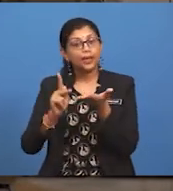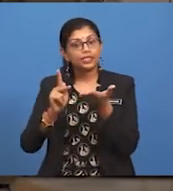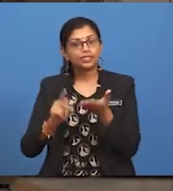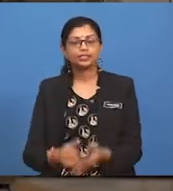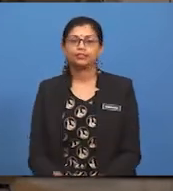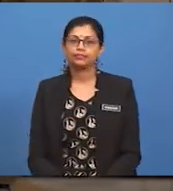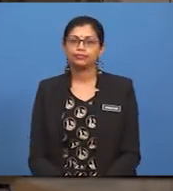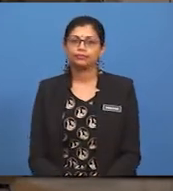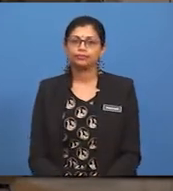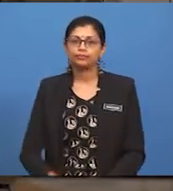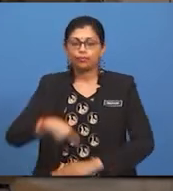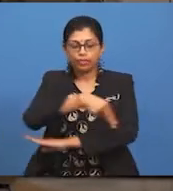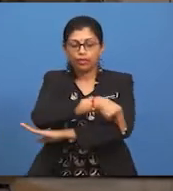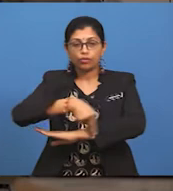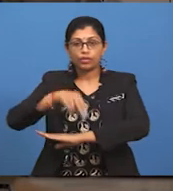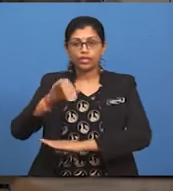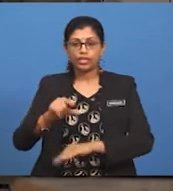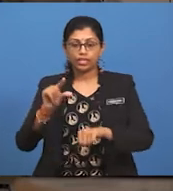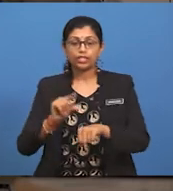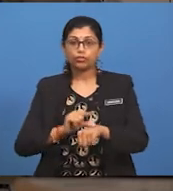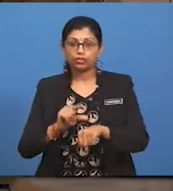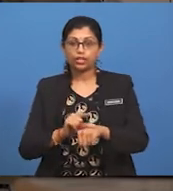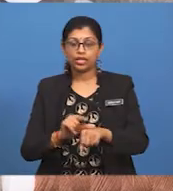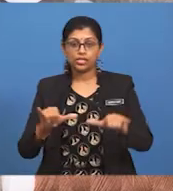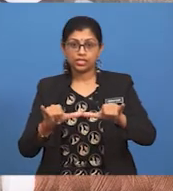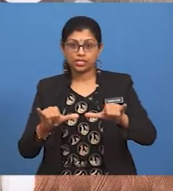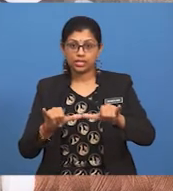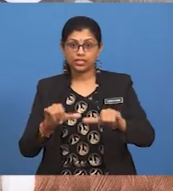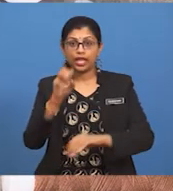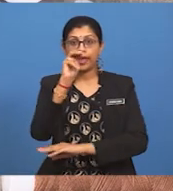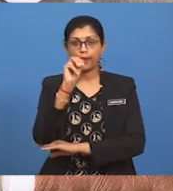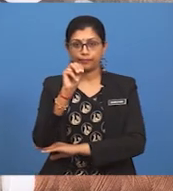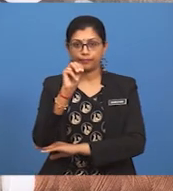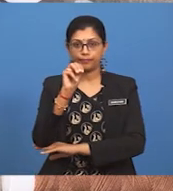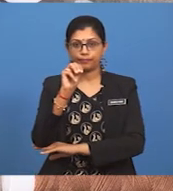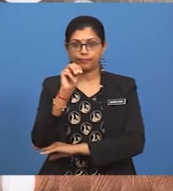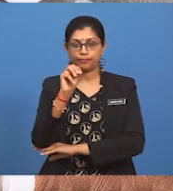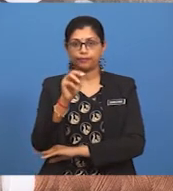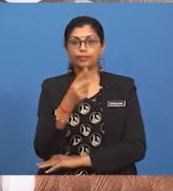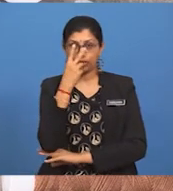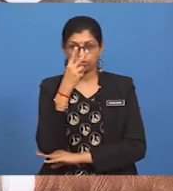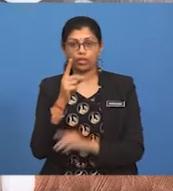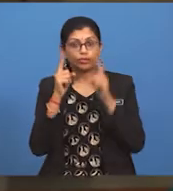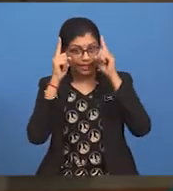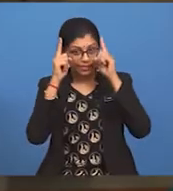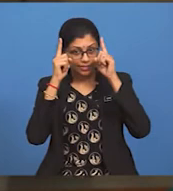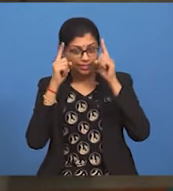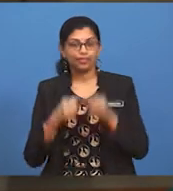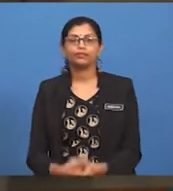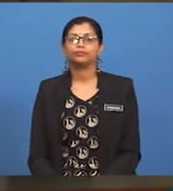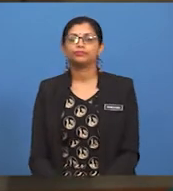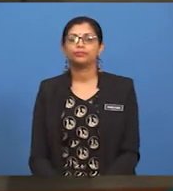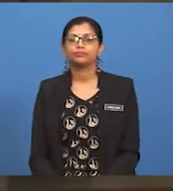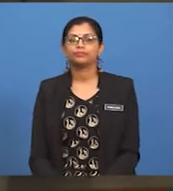Ukuran yang cikgu gunakan ialah saiz standard M. Boleh rujuk pada gambar raja di atas.